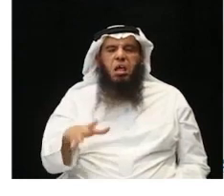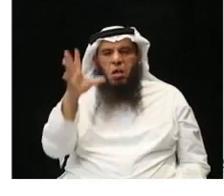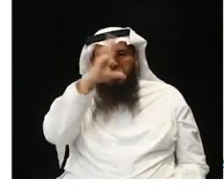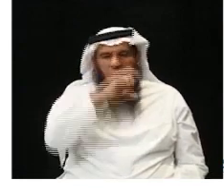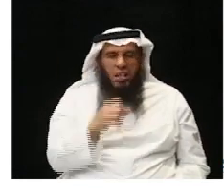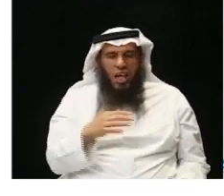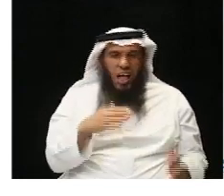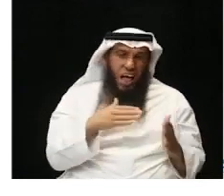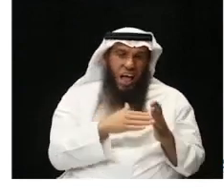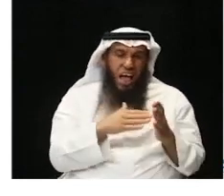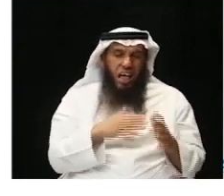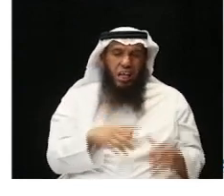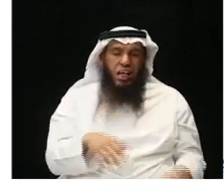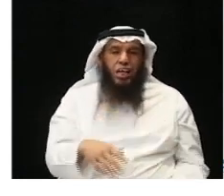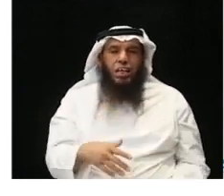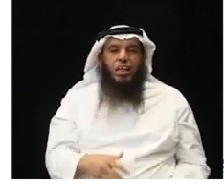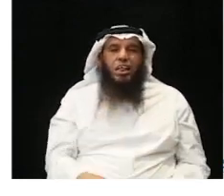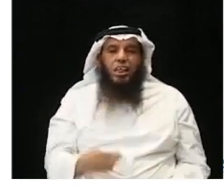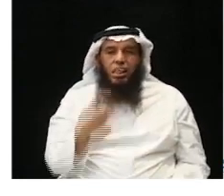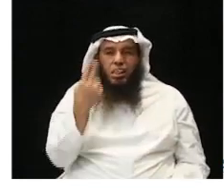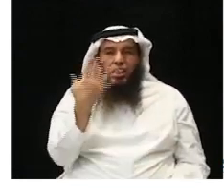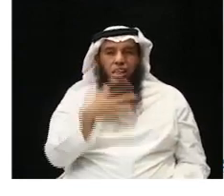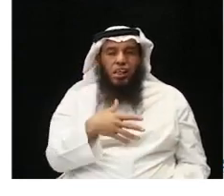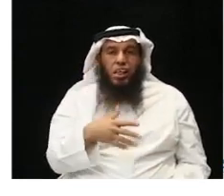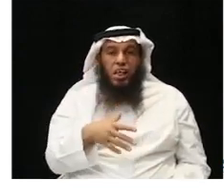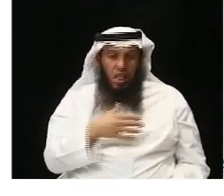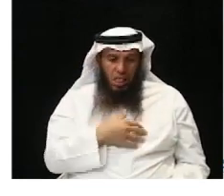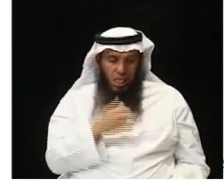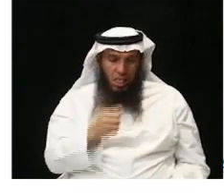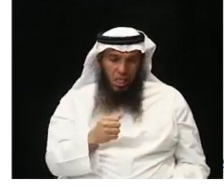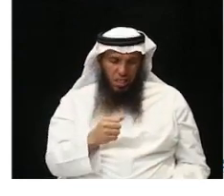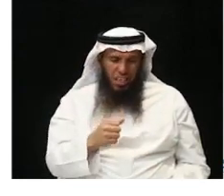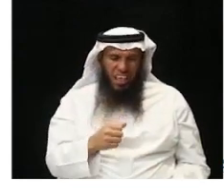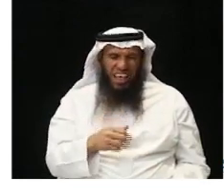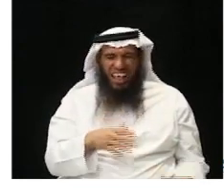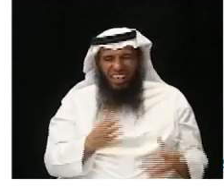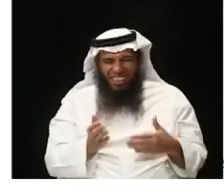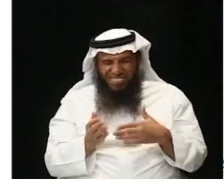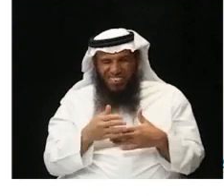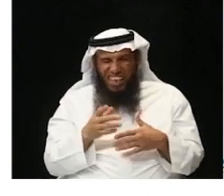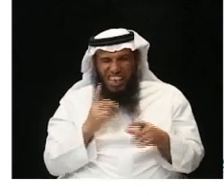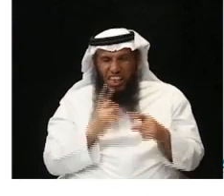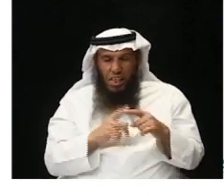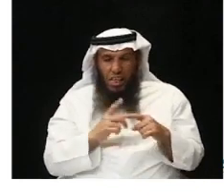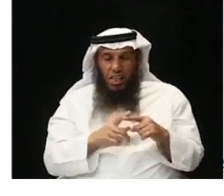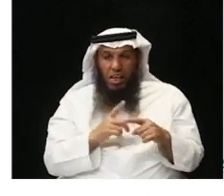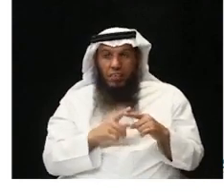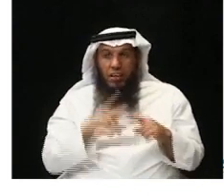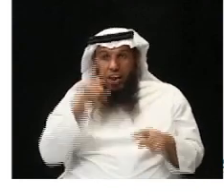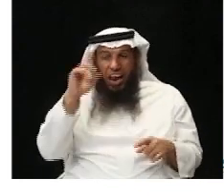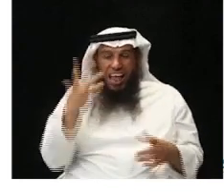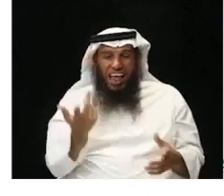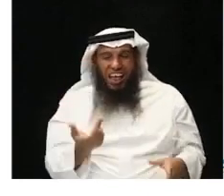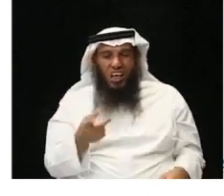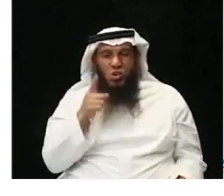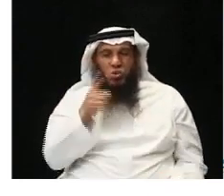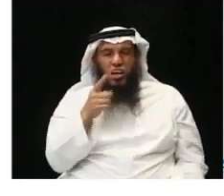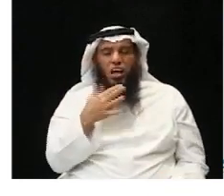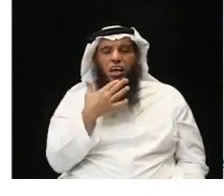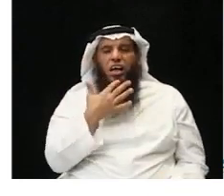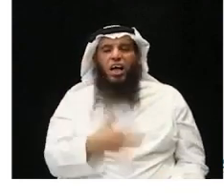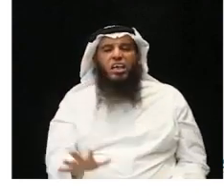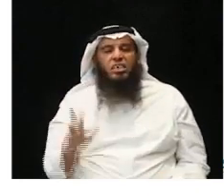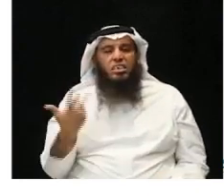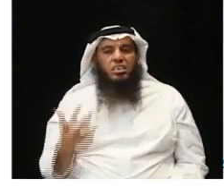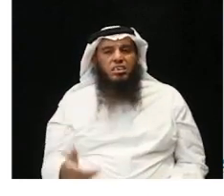في آخر سورة 52، قال: والذين آمنوا بالباطل وكفروا بالله أولئك هم